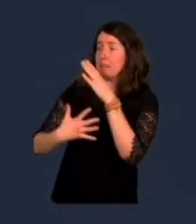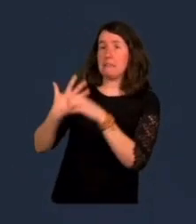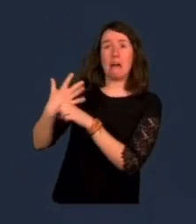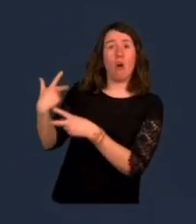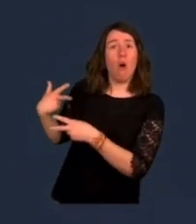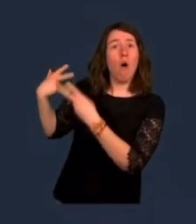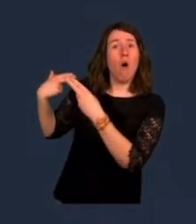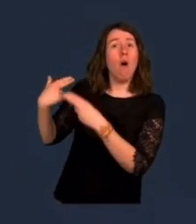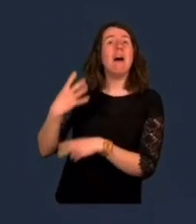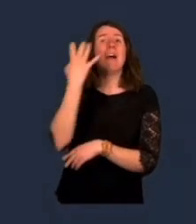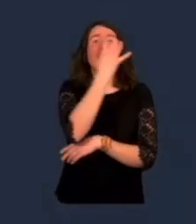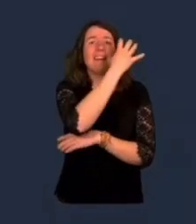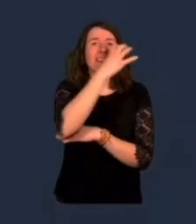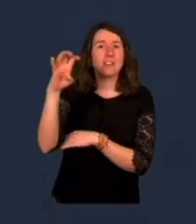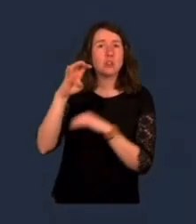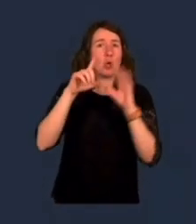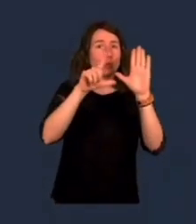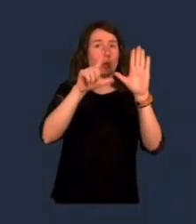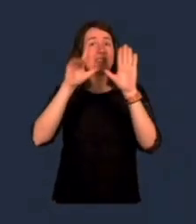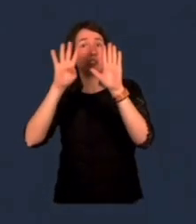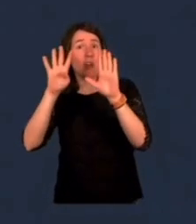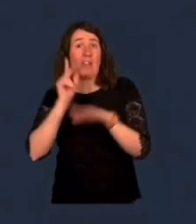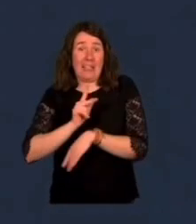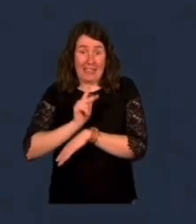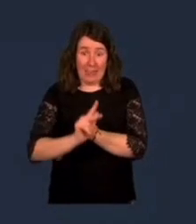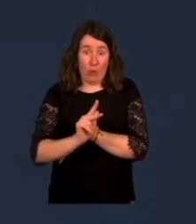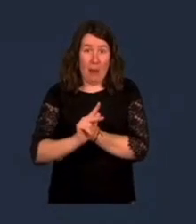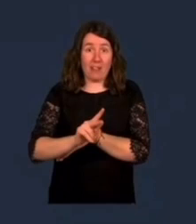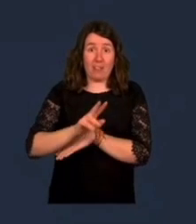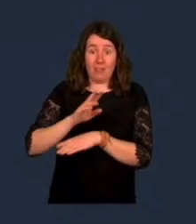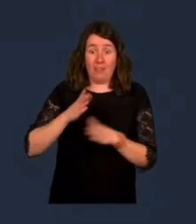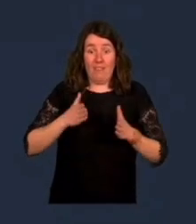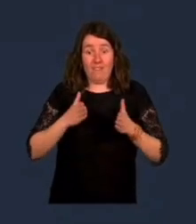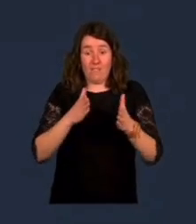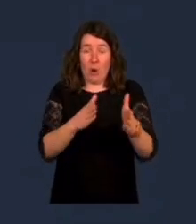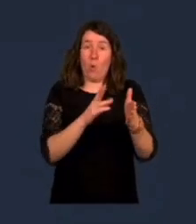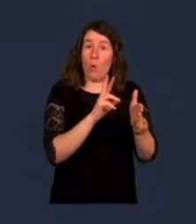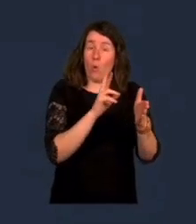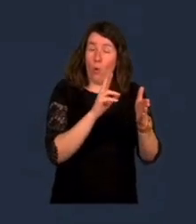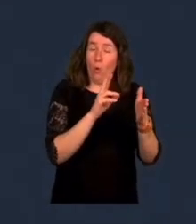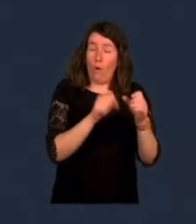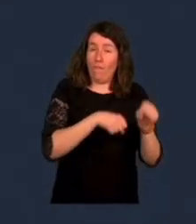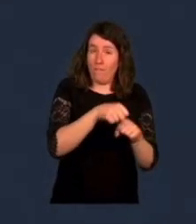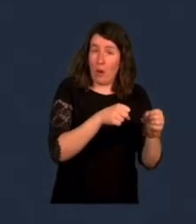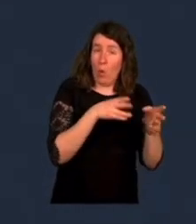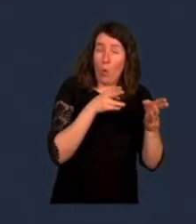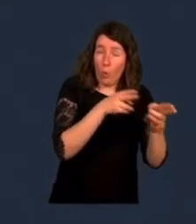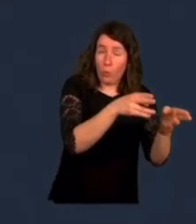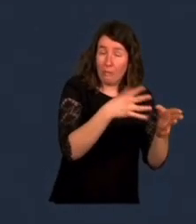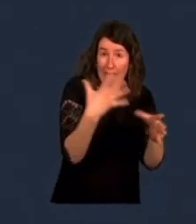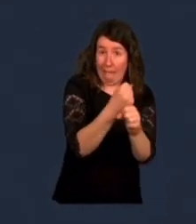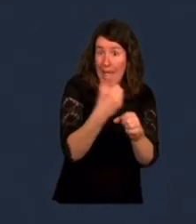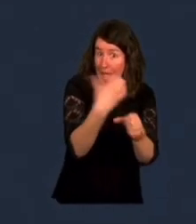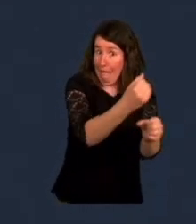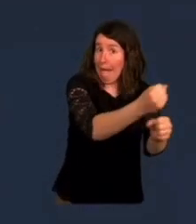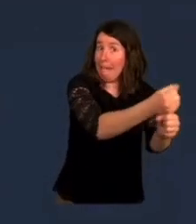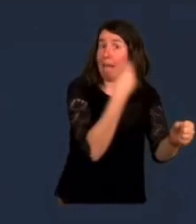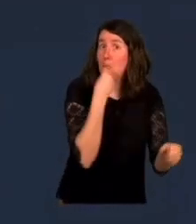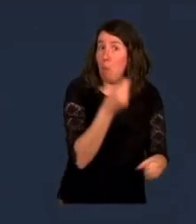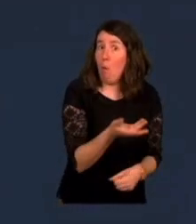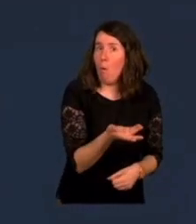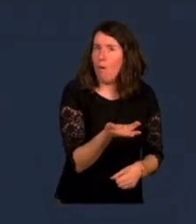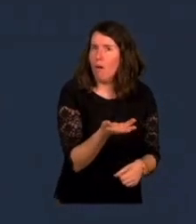479 km, vous nous l'avez dit tout à l'heure, de véloroutes secondaires et importantes qui ont été créées. Mais